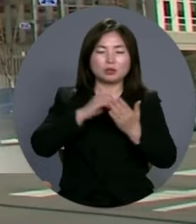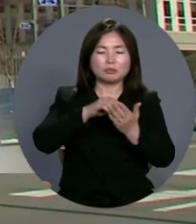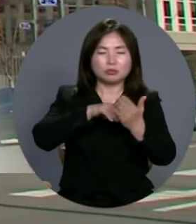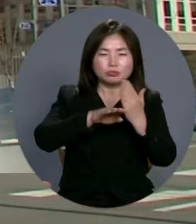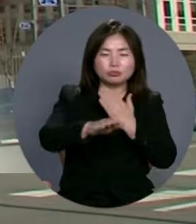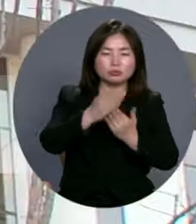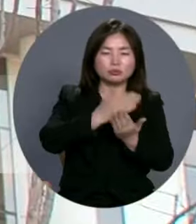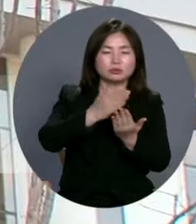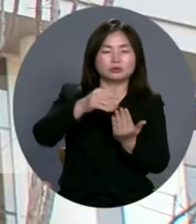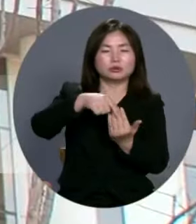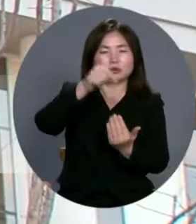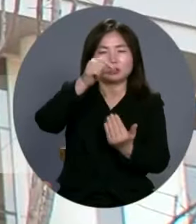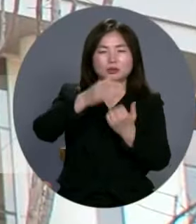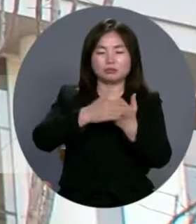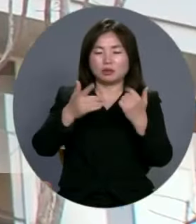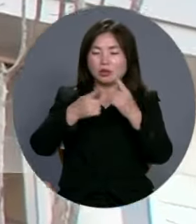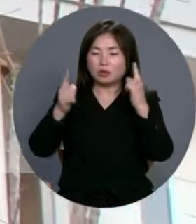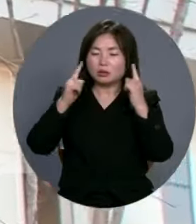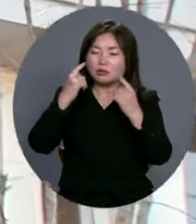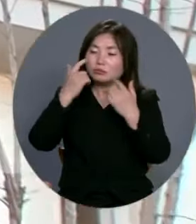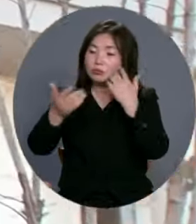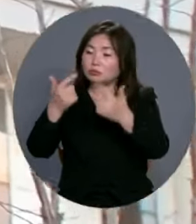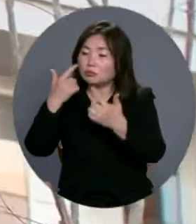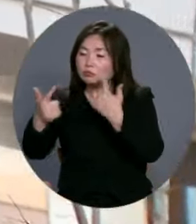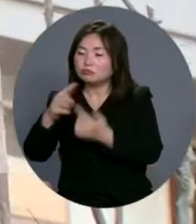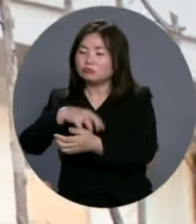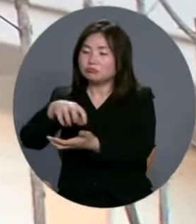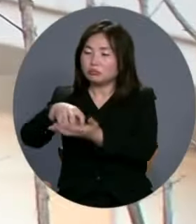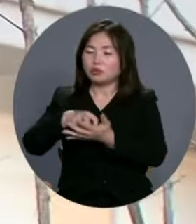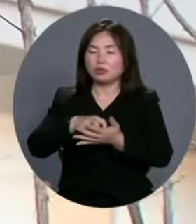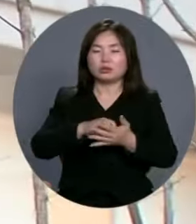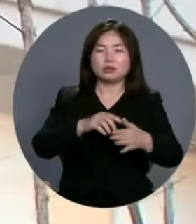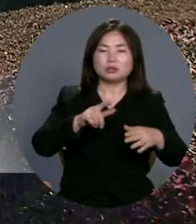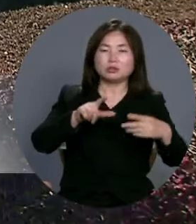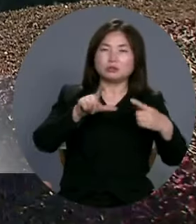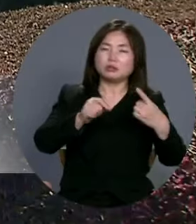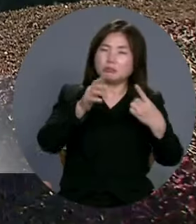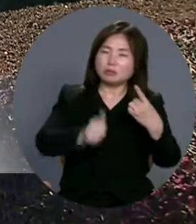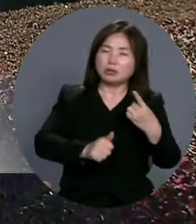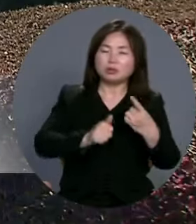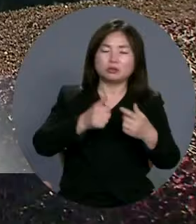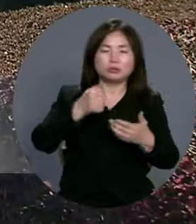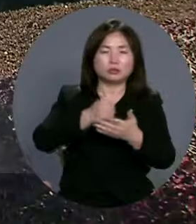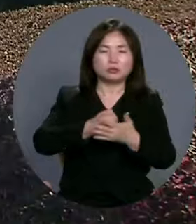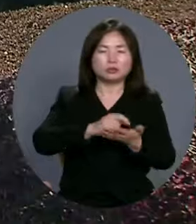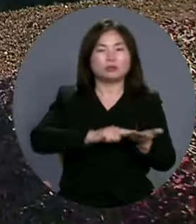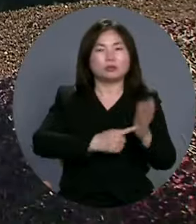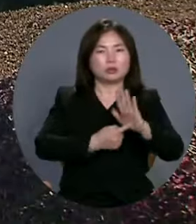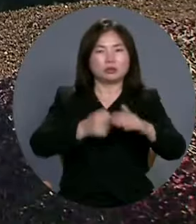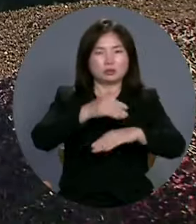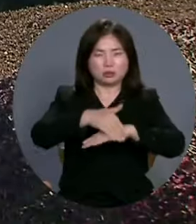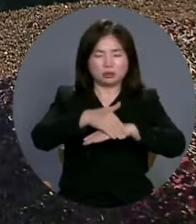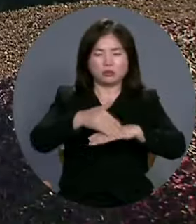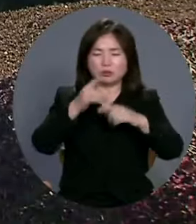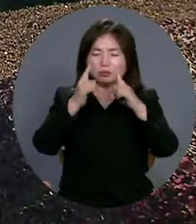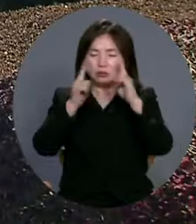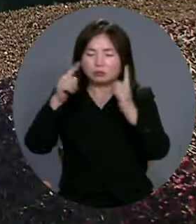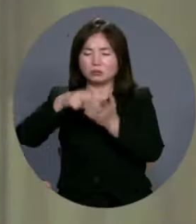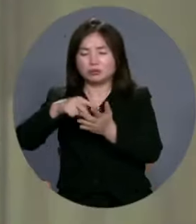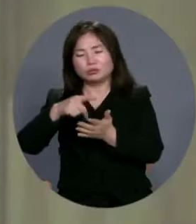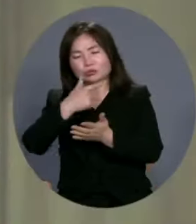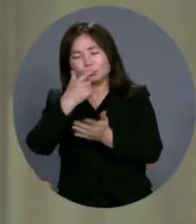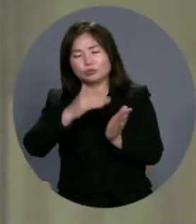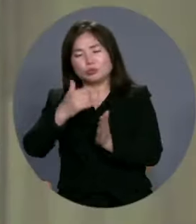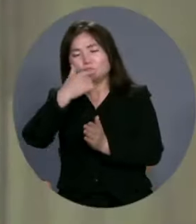방안과 관련해 각 대학들을 상대로 의견 수렴을 거쳐 이달 중 최종 확정할 예정입니다. 대학별 준비가 부족한